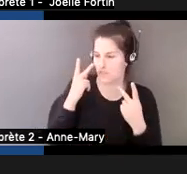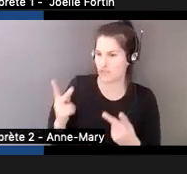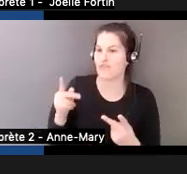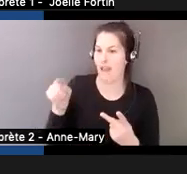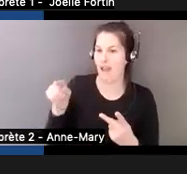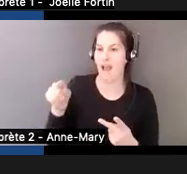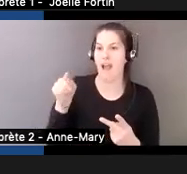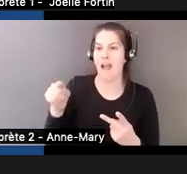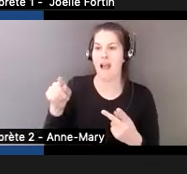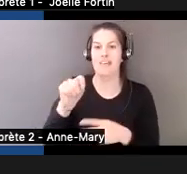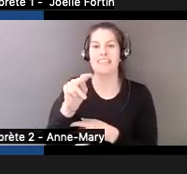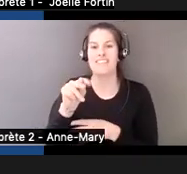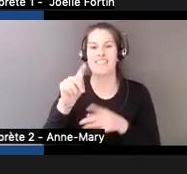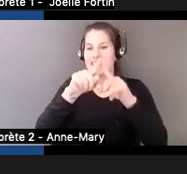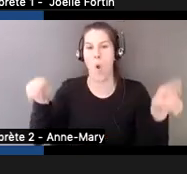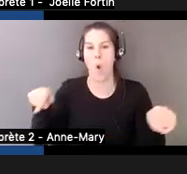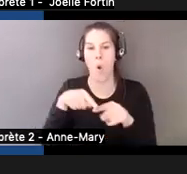baissée.